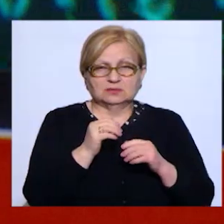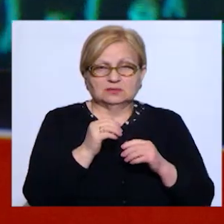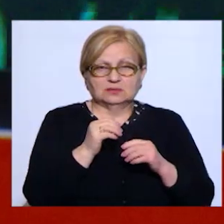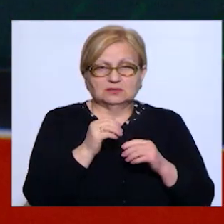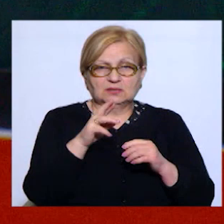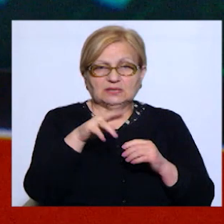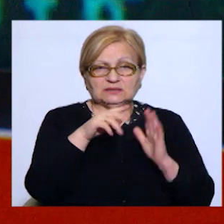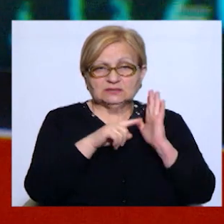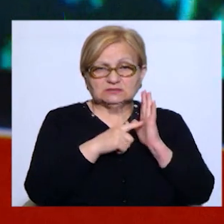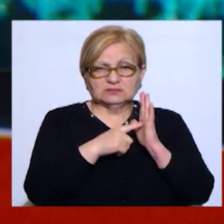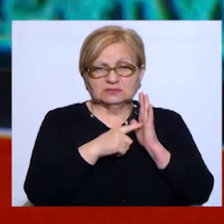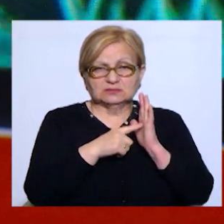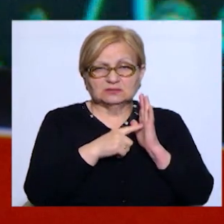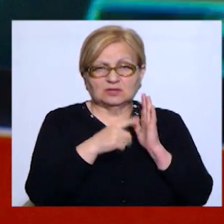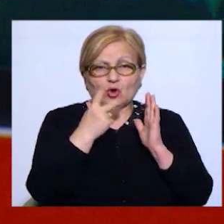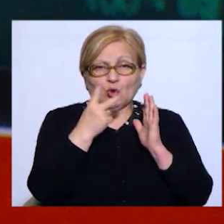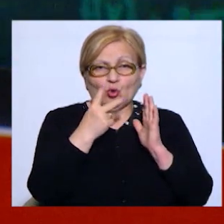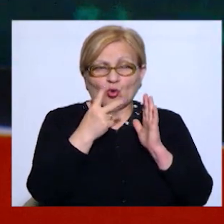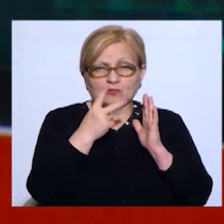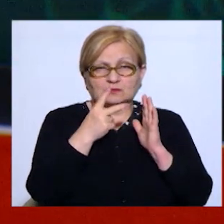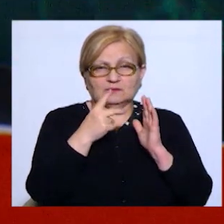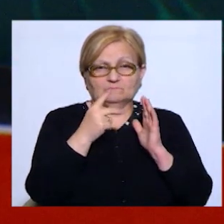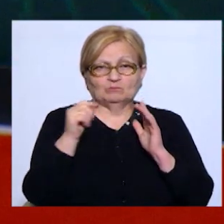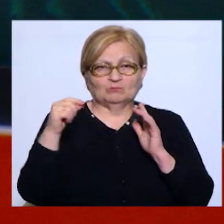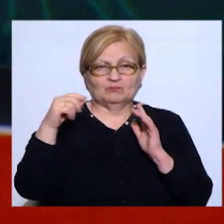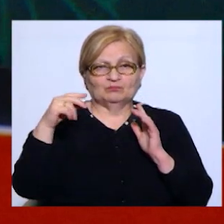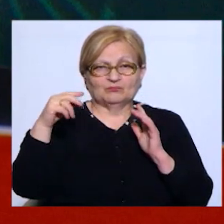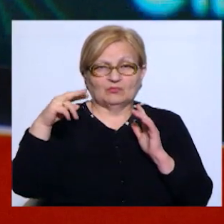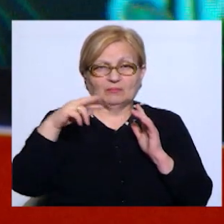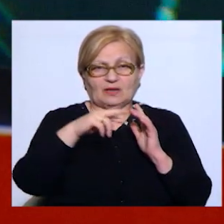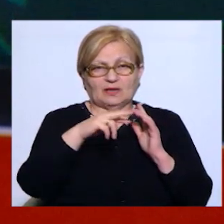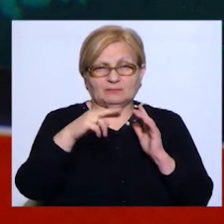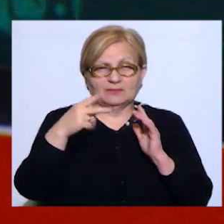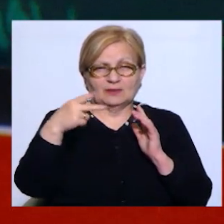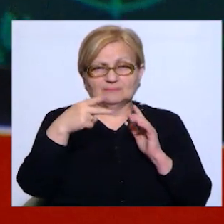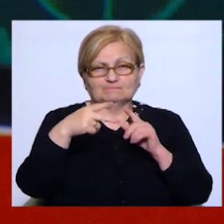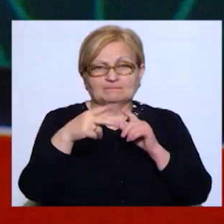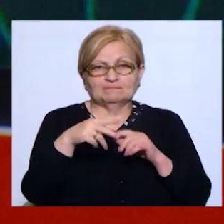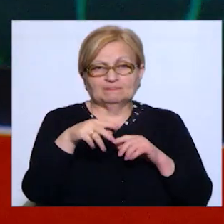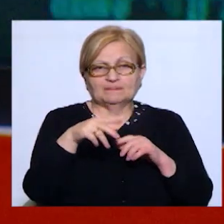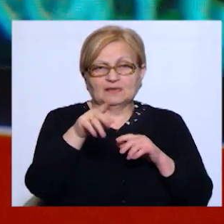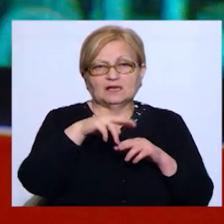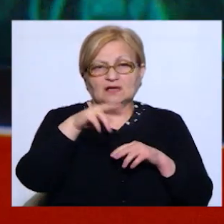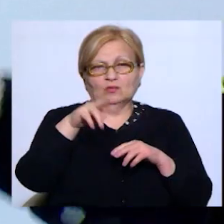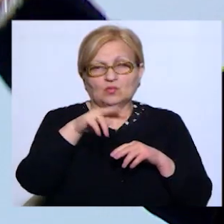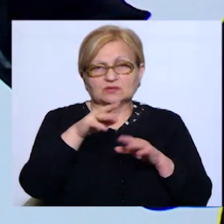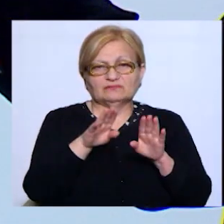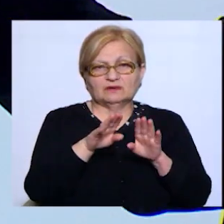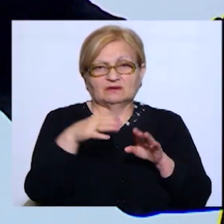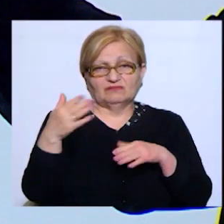ესე იგი, დ-წერტილიდან არის ორი მხები მონაკვეთი გავლებული, ხო? ანუ დ-ზ-ტი უდრის დ-ი-გ-ს. აი